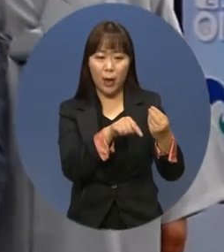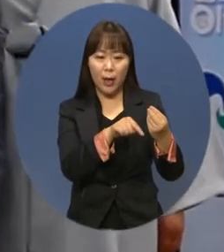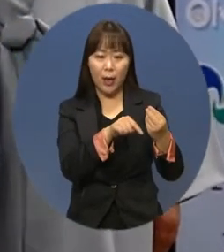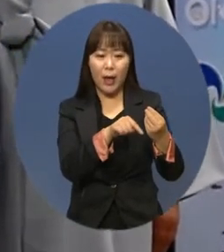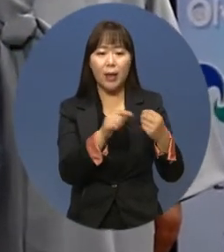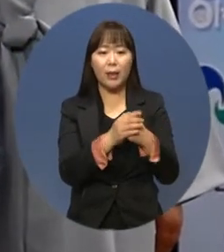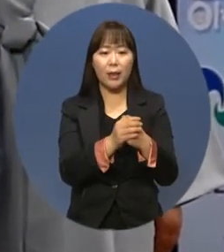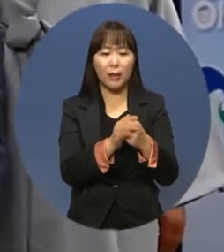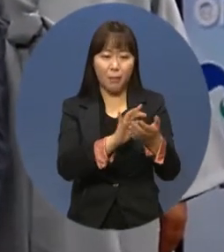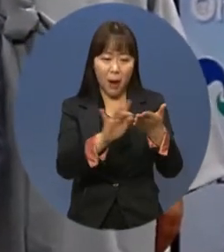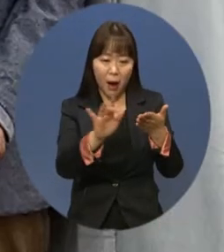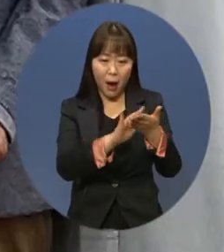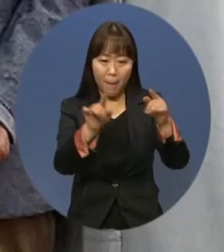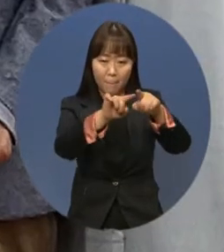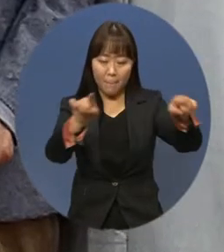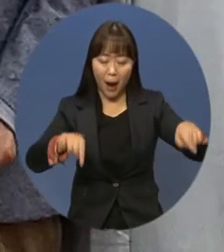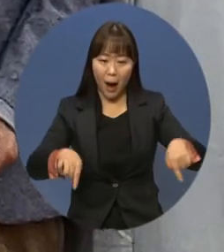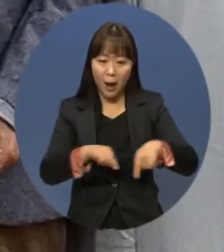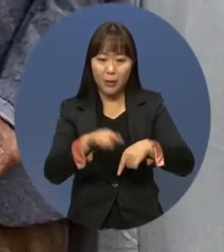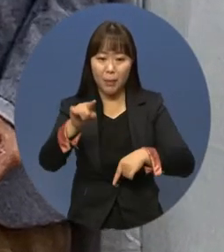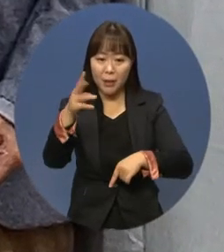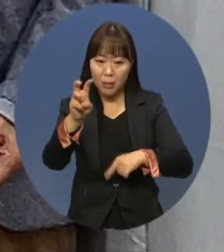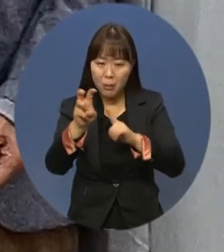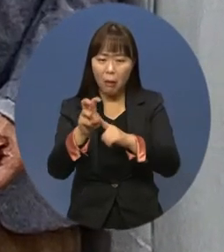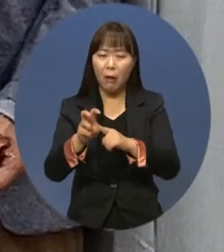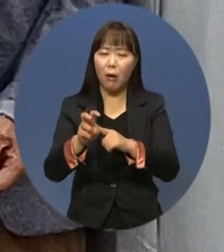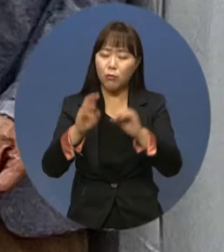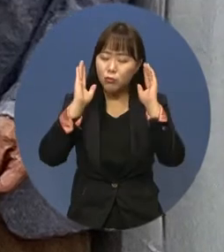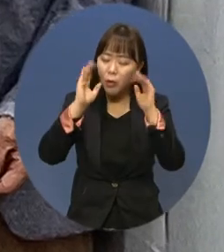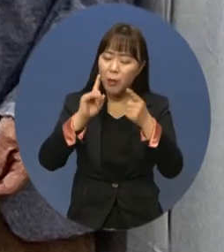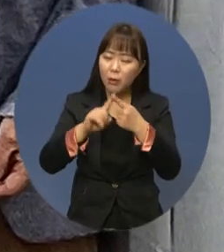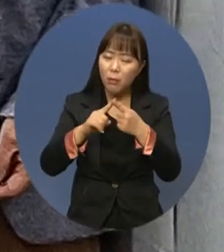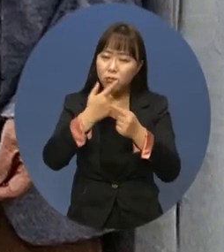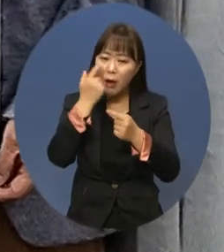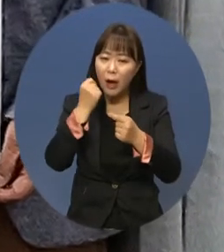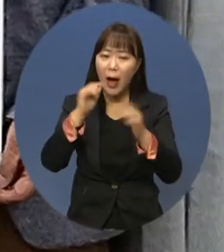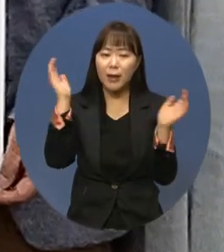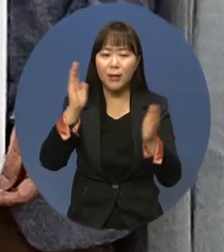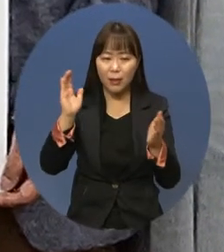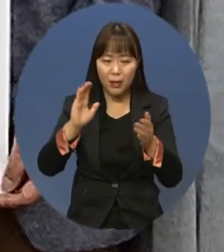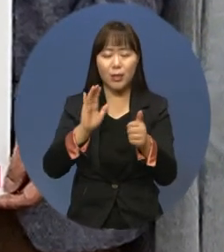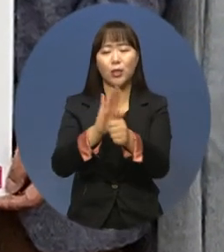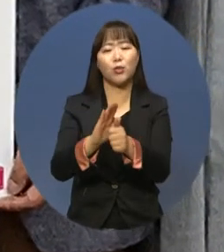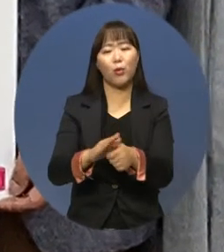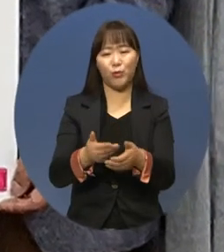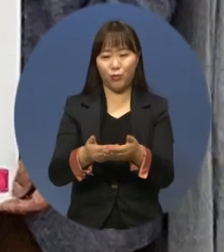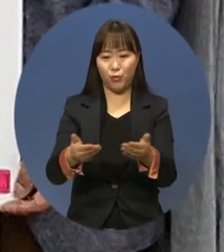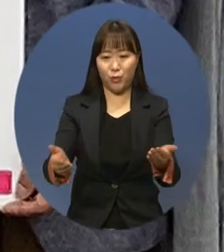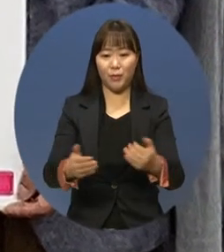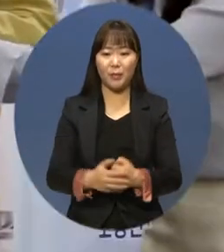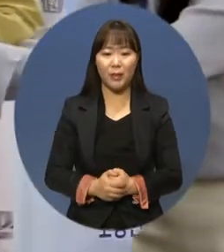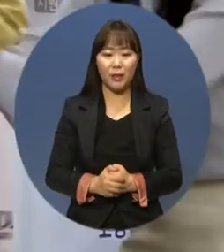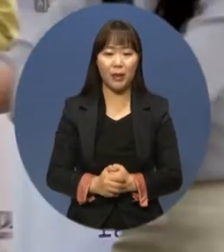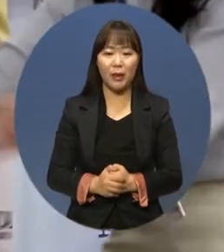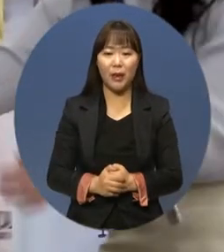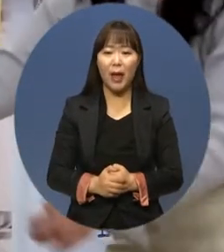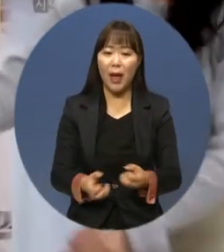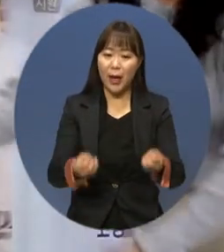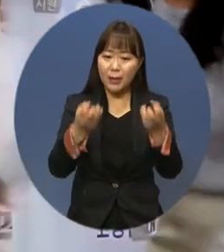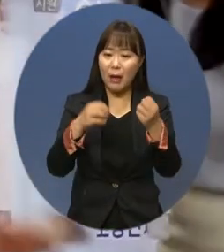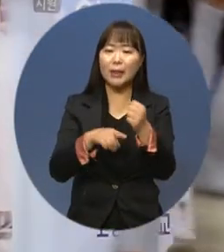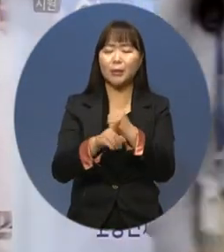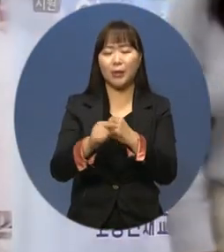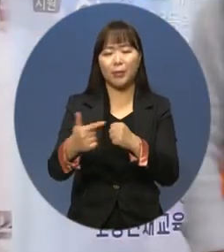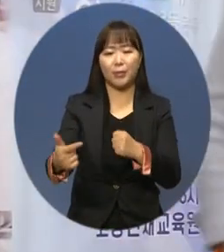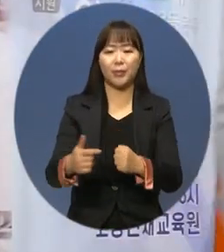PC 130대를 온라인 학습 도구가 부족한 취약가정 청소년들에게 지원을 해줌으로써 행사의